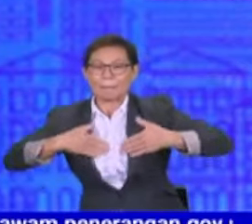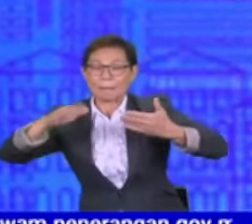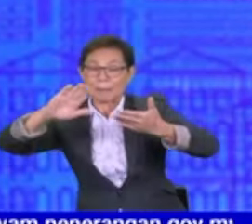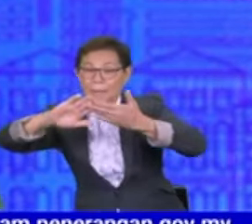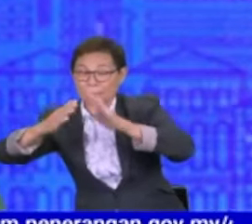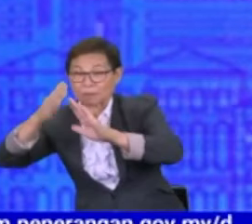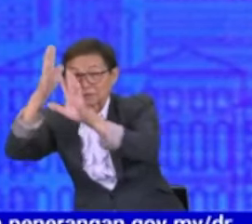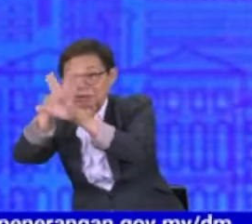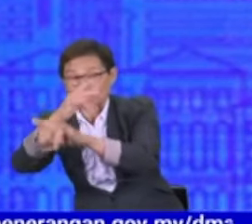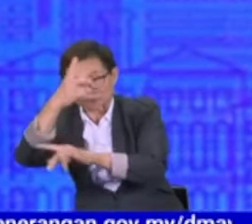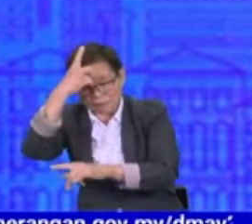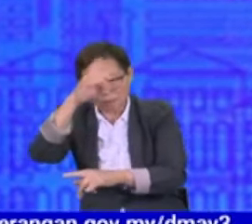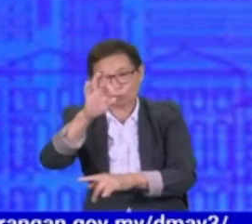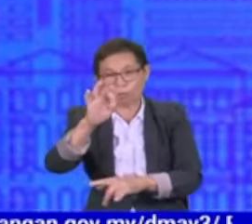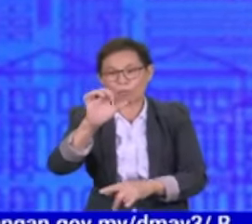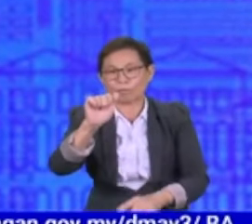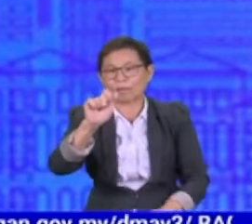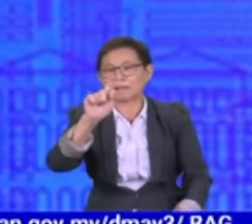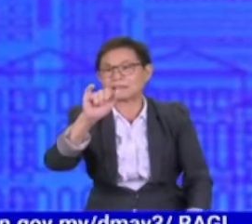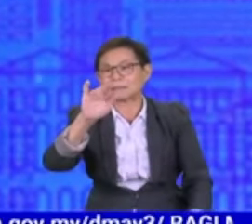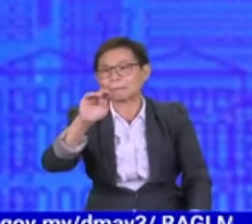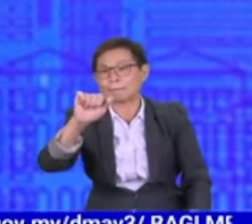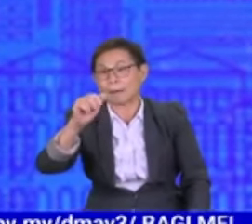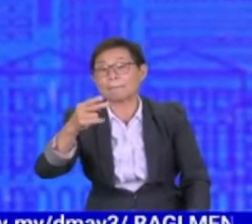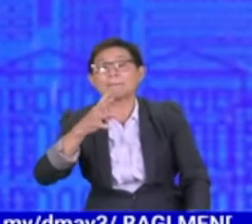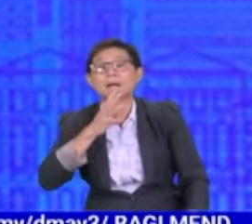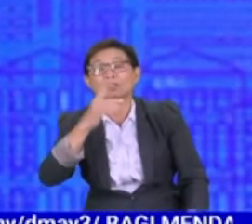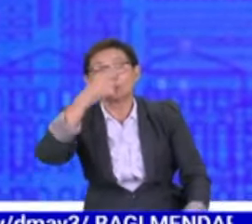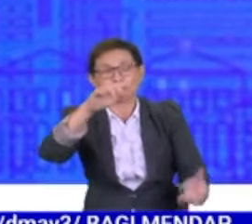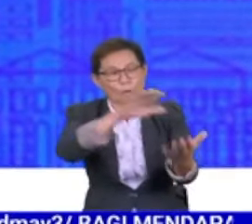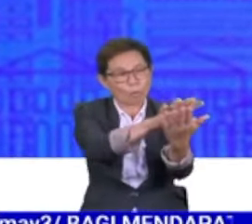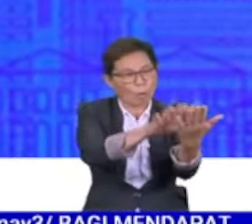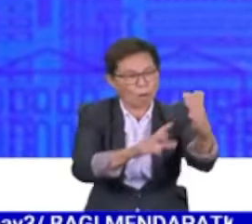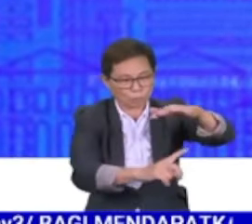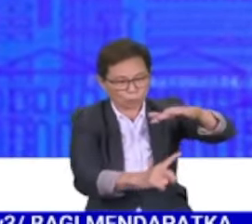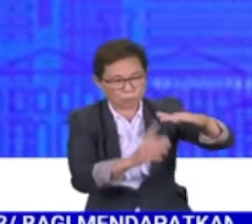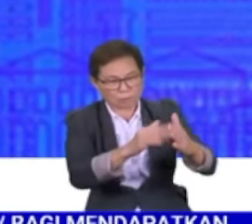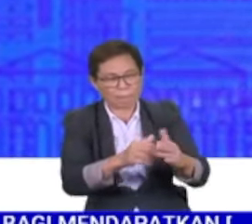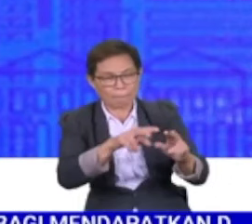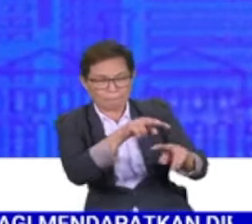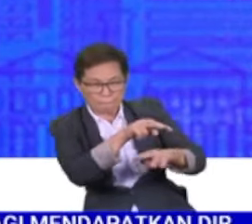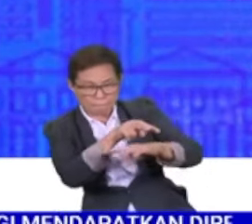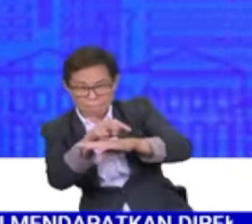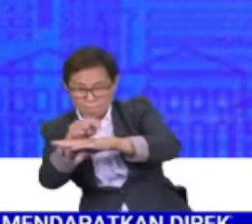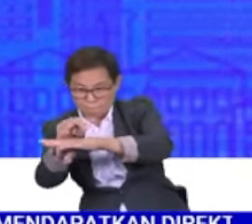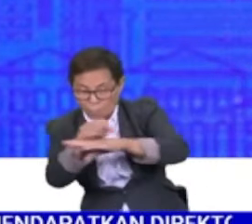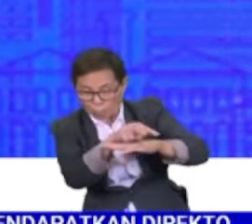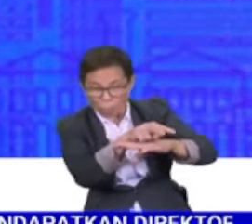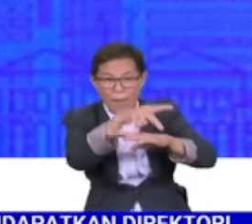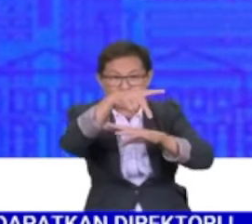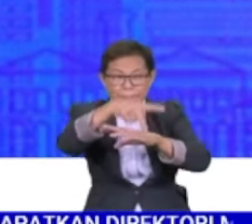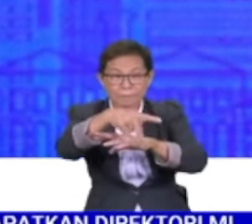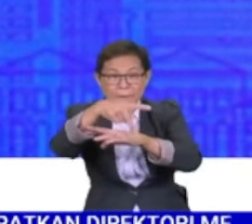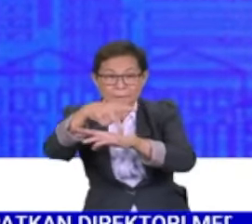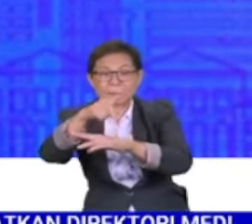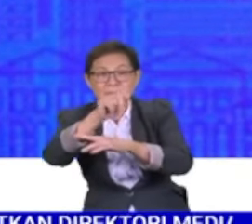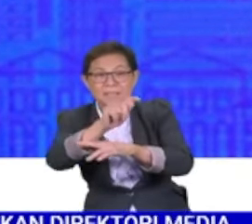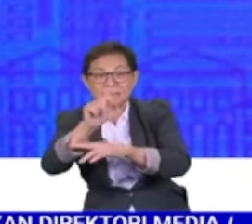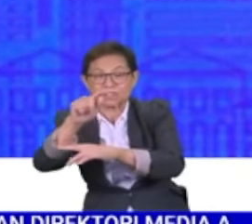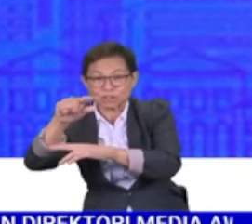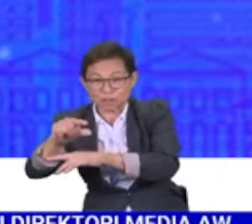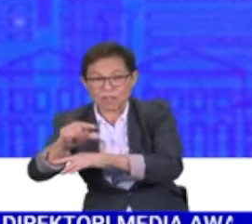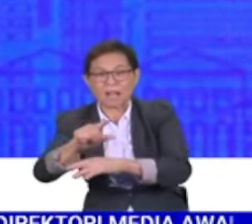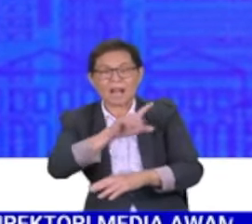Komuniti Sarawak, Datuk Seri Fatimah Abdullah berkata, bagi menggubal dasar dan memantau hala tuju TTG Kuching, sebuah